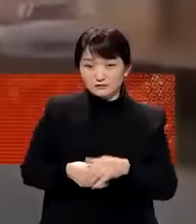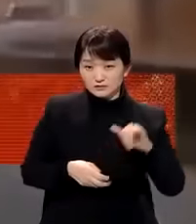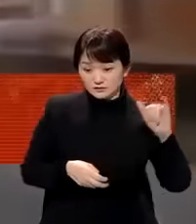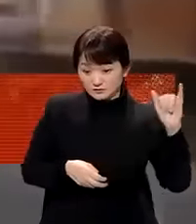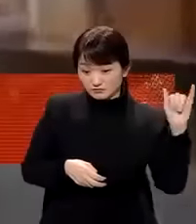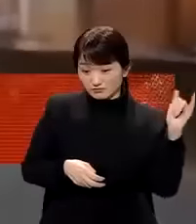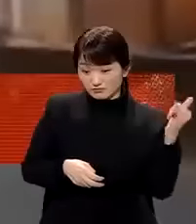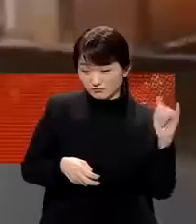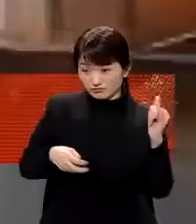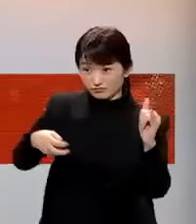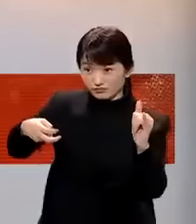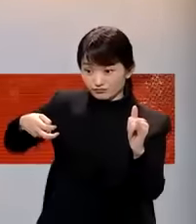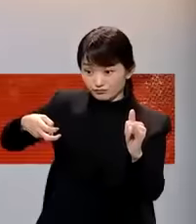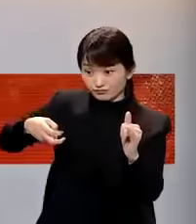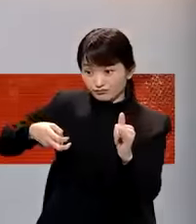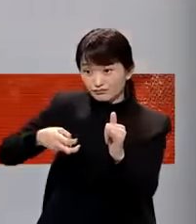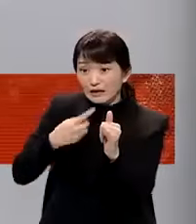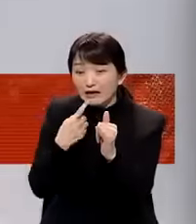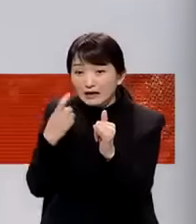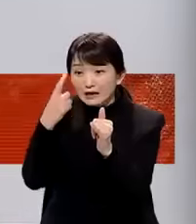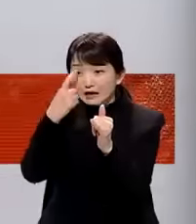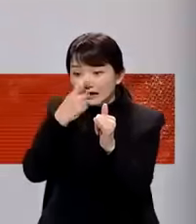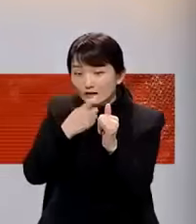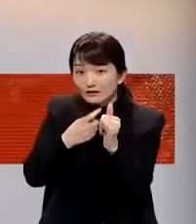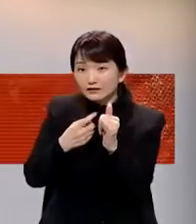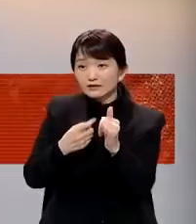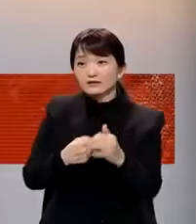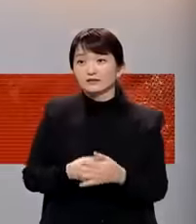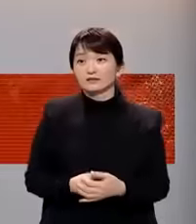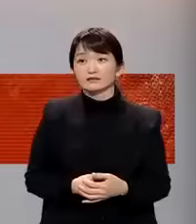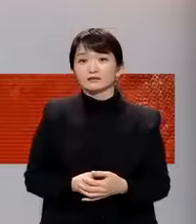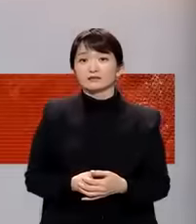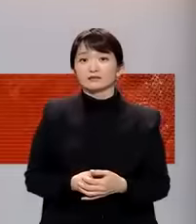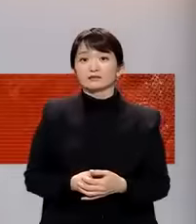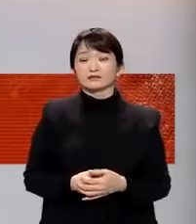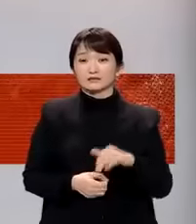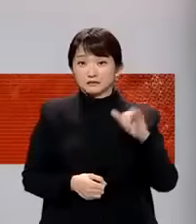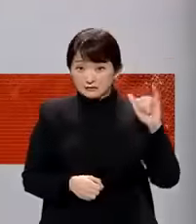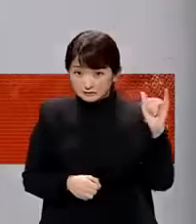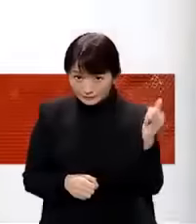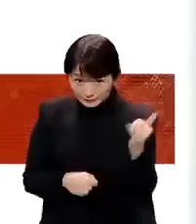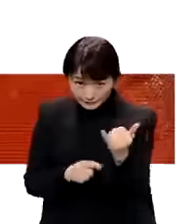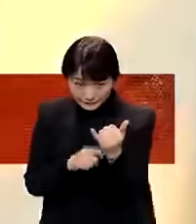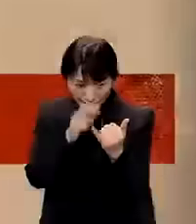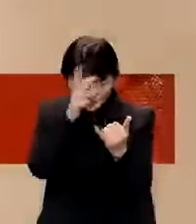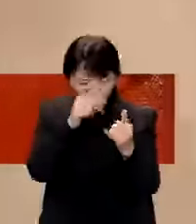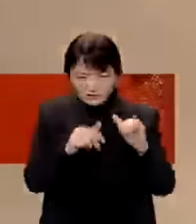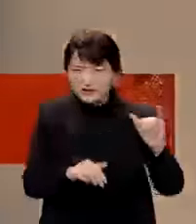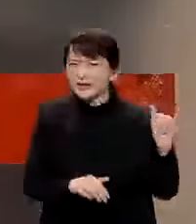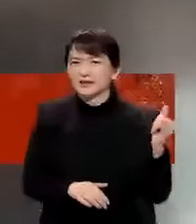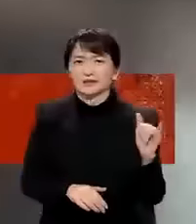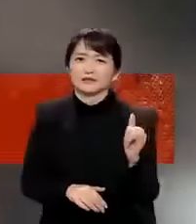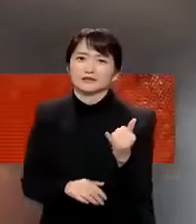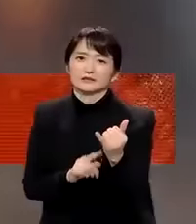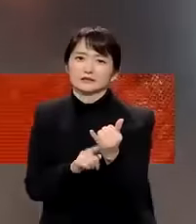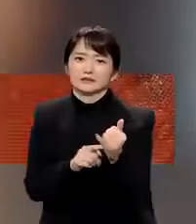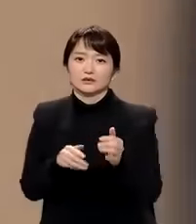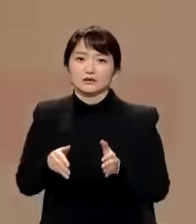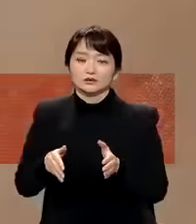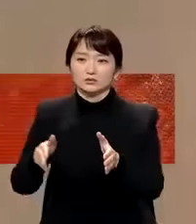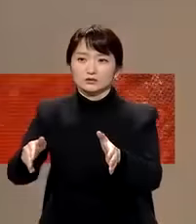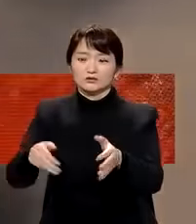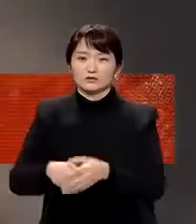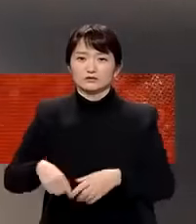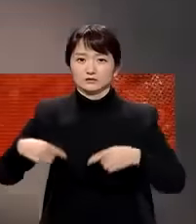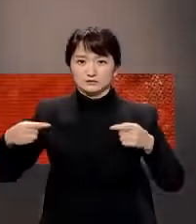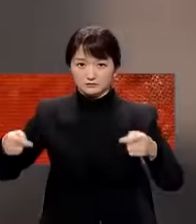헬기의이 트럭도 그대로 깔릴 뻔한 아찔한 순간이었습니다 아니이 뭐야이이 헬기가 사실 경찰 헬기였습니다 도로에서